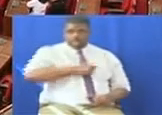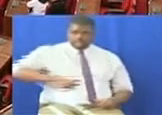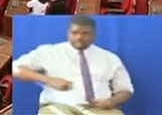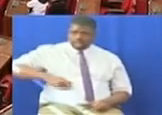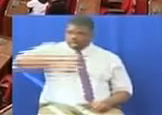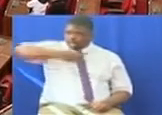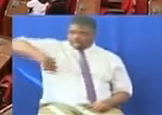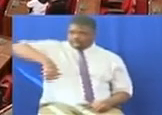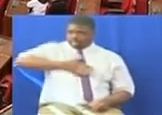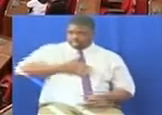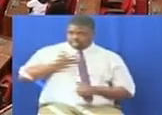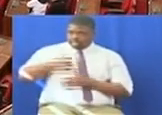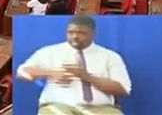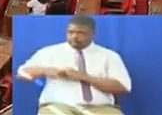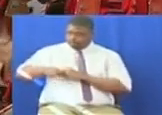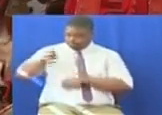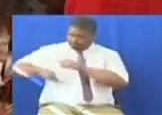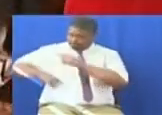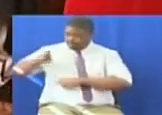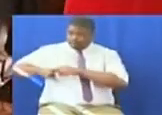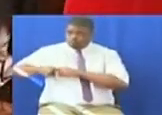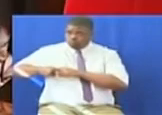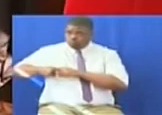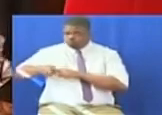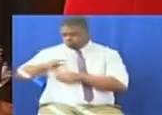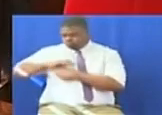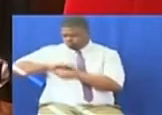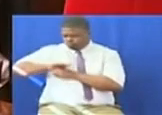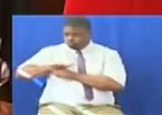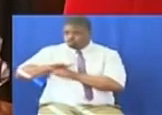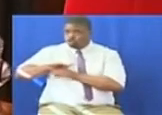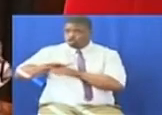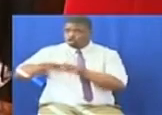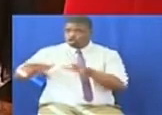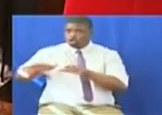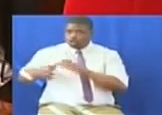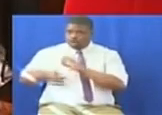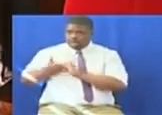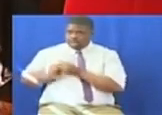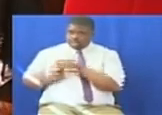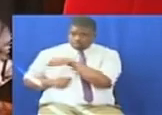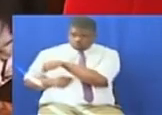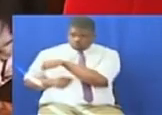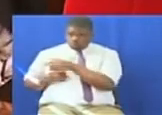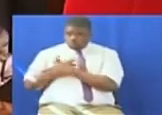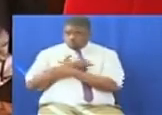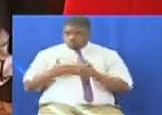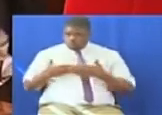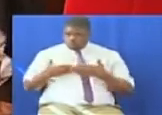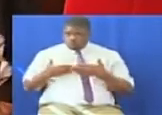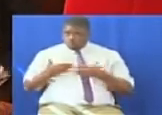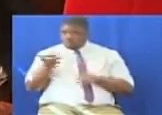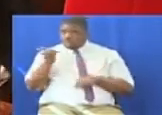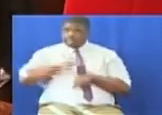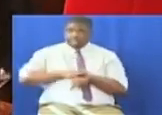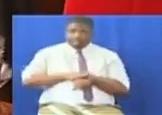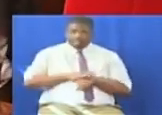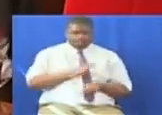kwenye mapambano dhidi ya janga kubwa la corona au kwa lugha ya kitaalamu